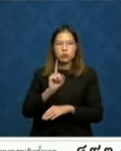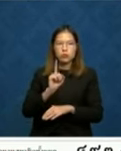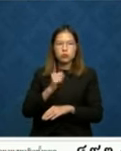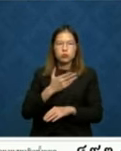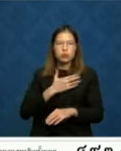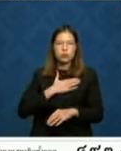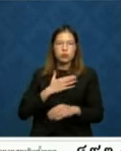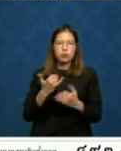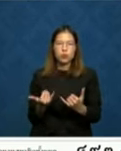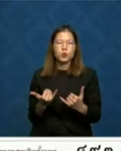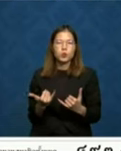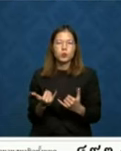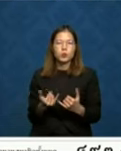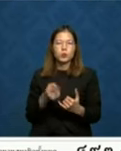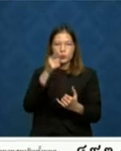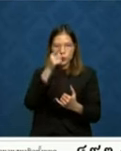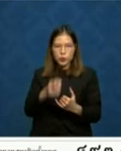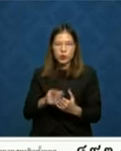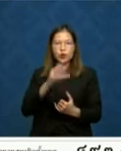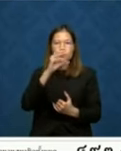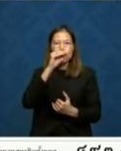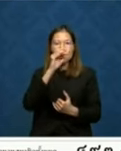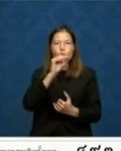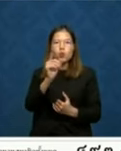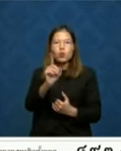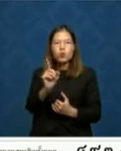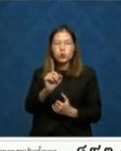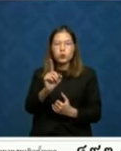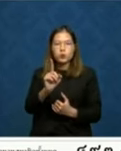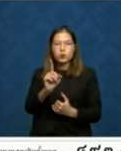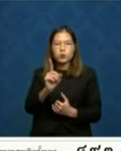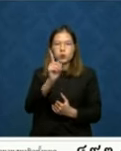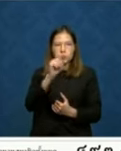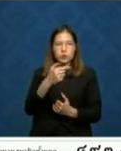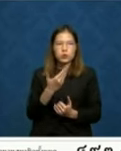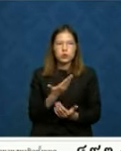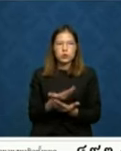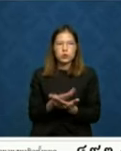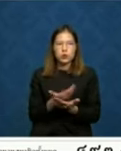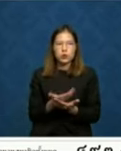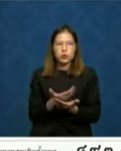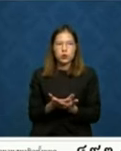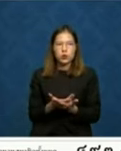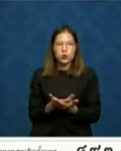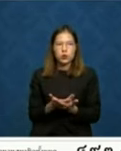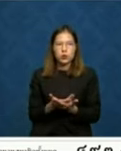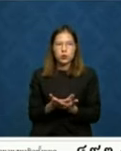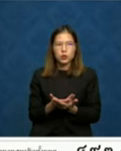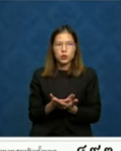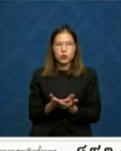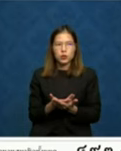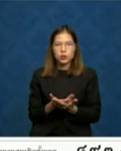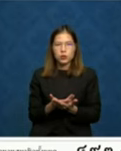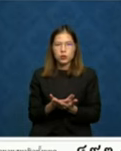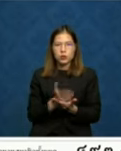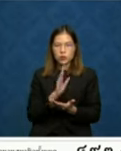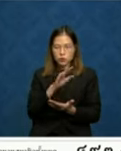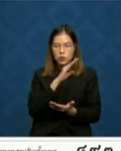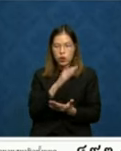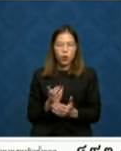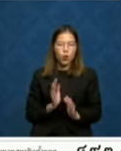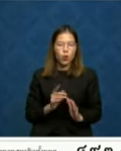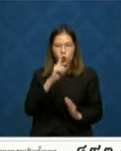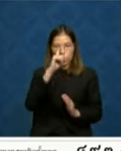วันนี้เอาความจริงมาพูดกันต้นทุนยาสูบครับถ้าผลิตถ้าคนไทยผลิ